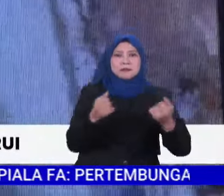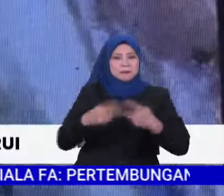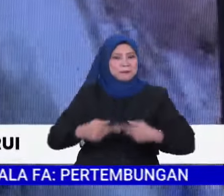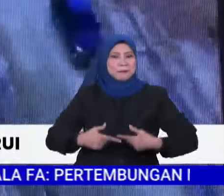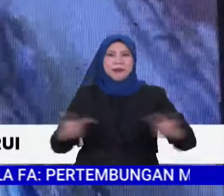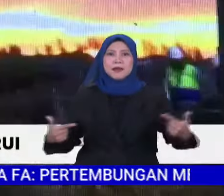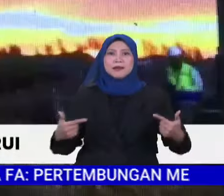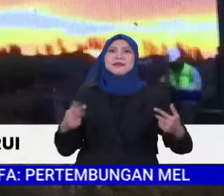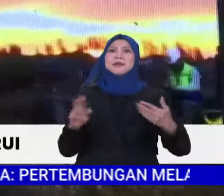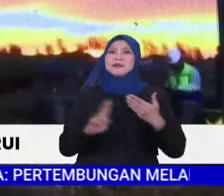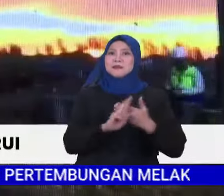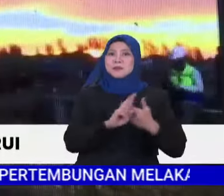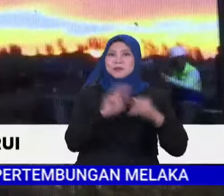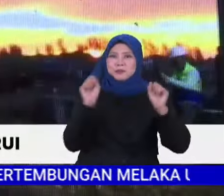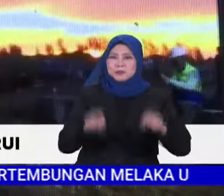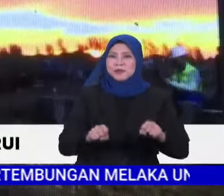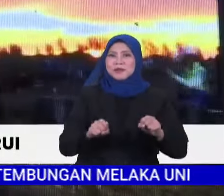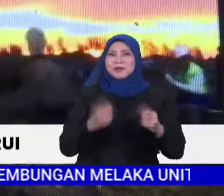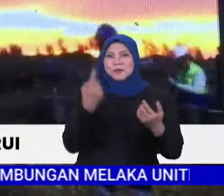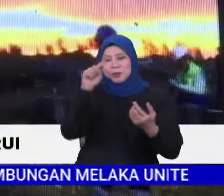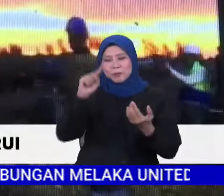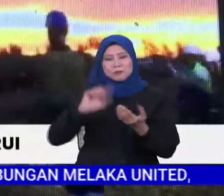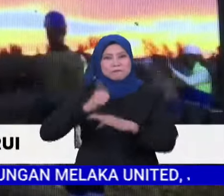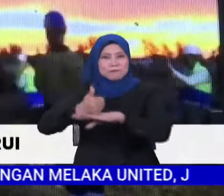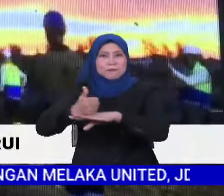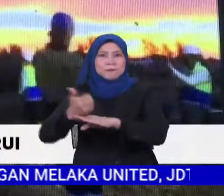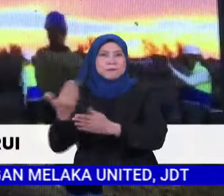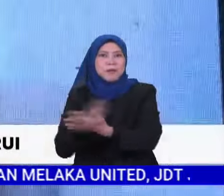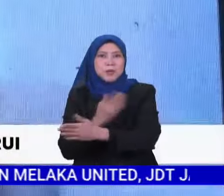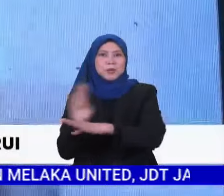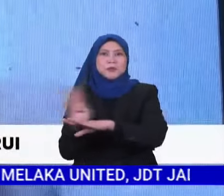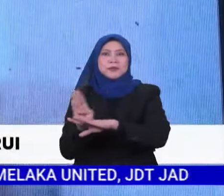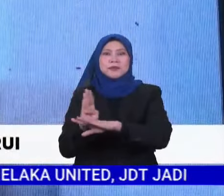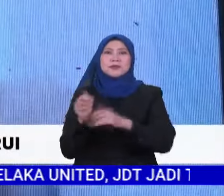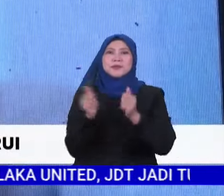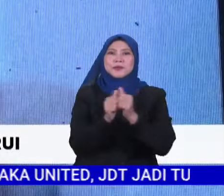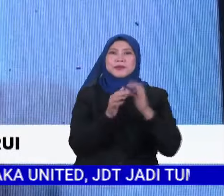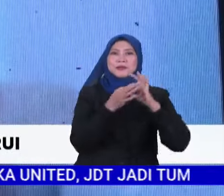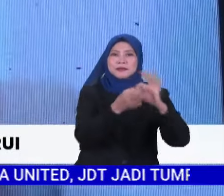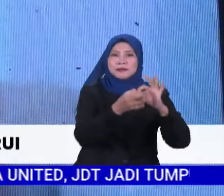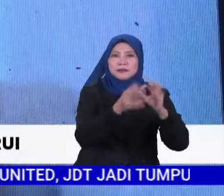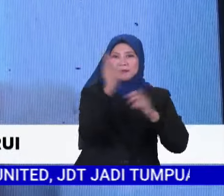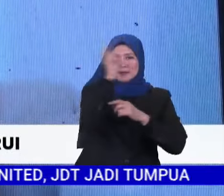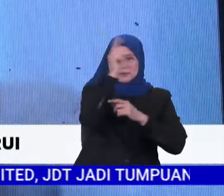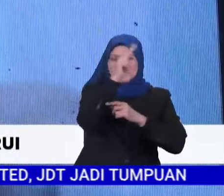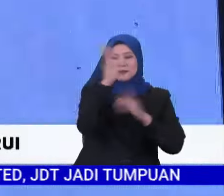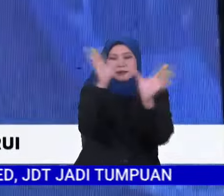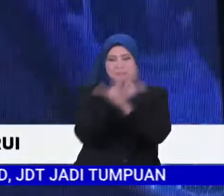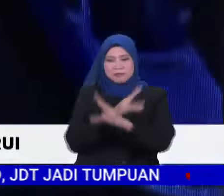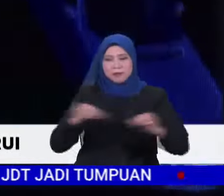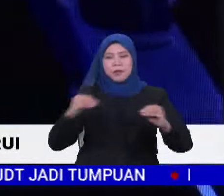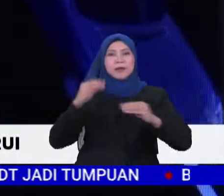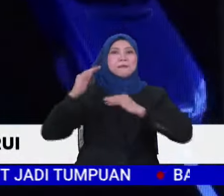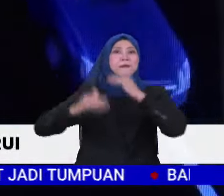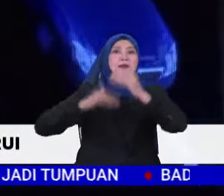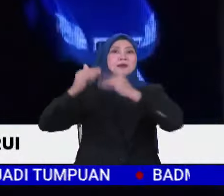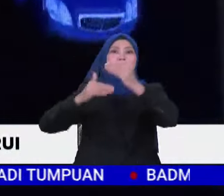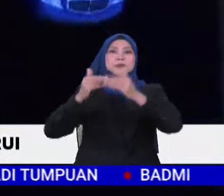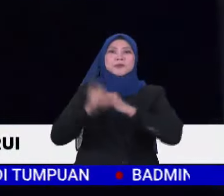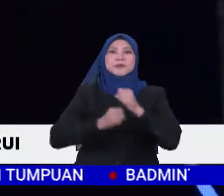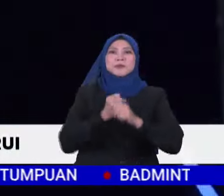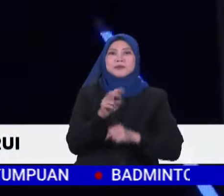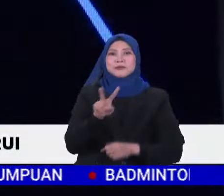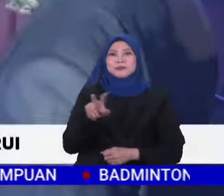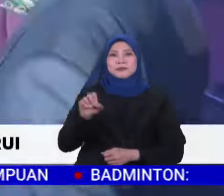berani mengambil risiko dalam meneroka ekonomi baru untuk bersama kerajaan menjadikan Serawak Negeri maju pada tahun